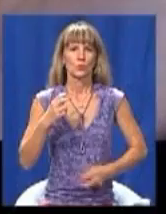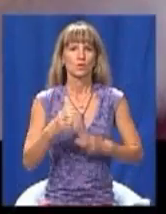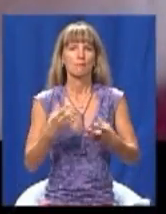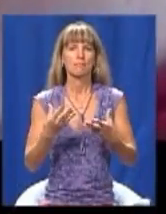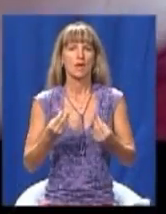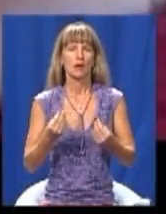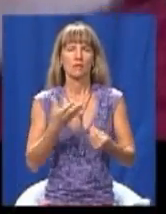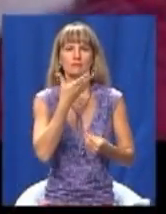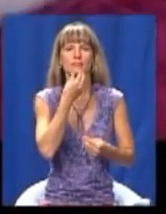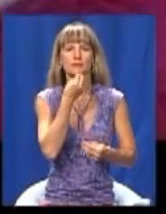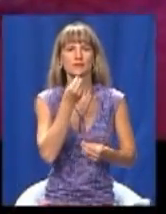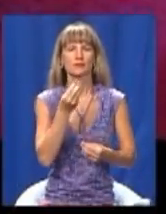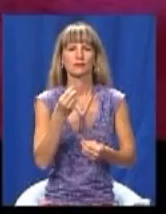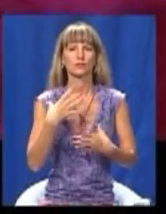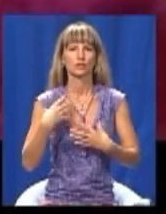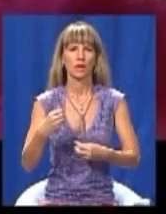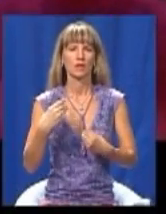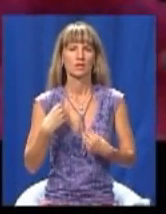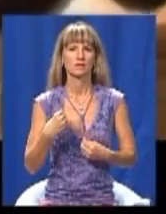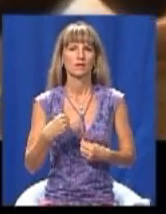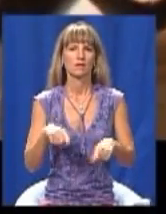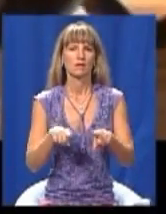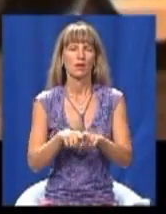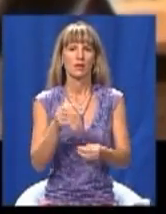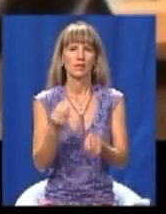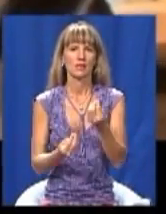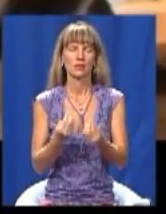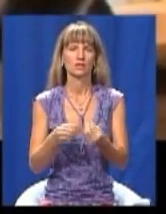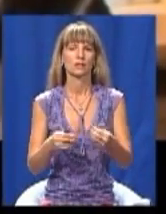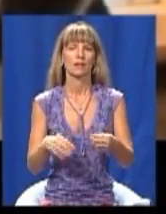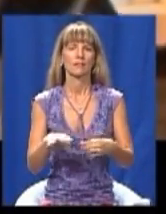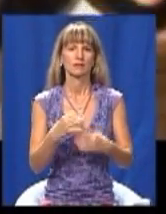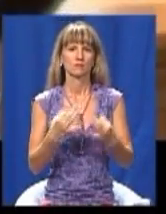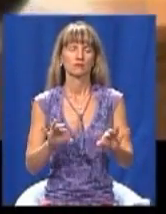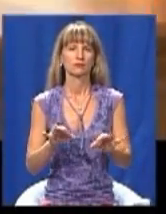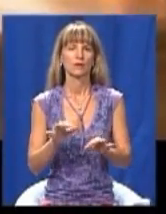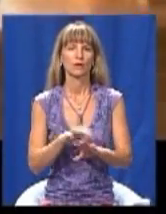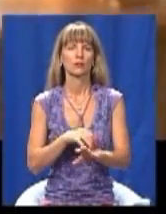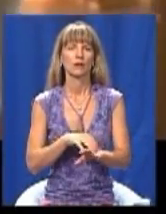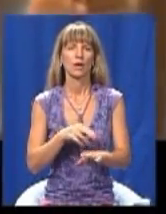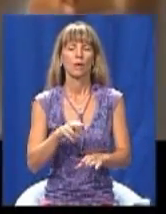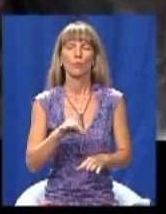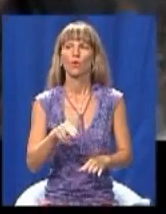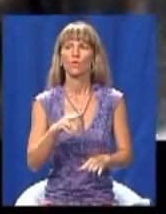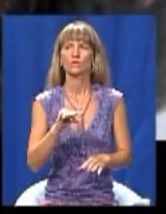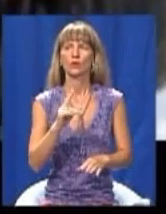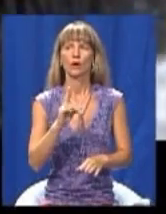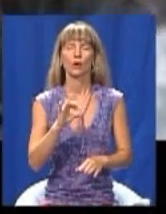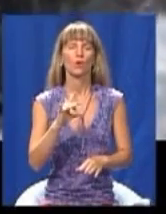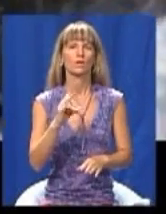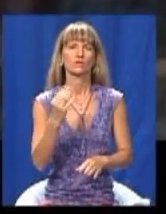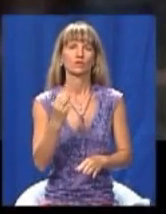і шовковиста шерсть, немов у плюшевої іграшки – все це дозволило котикам породи Корніш Рекс швидко